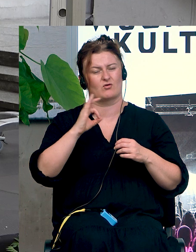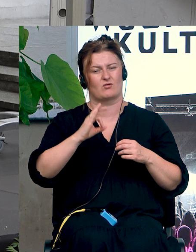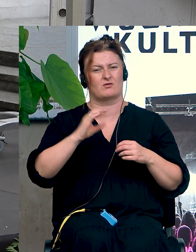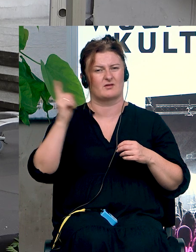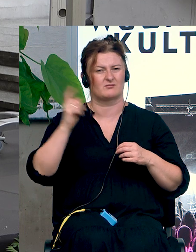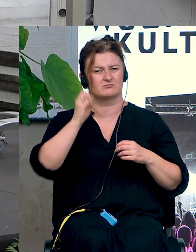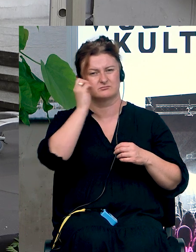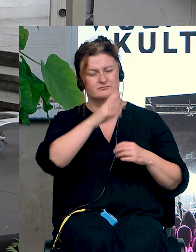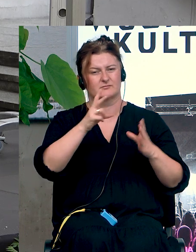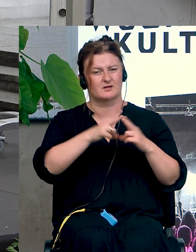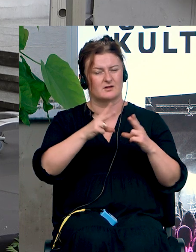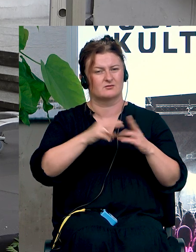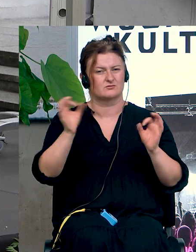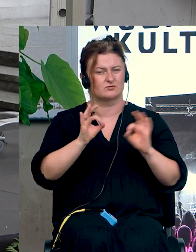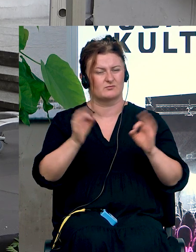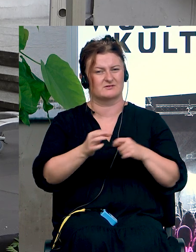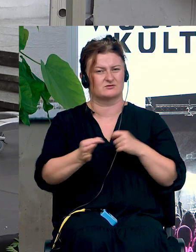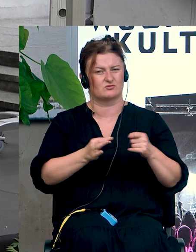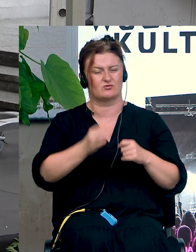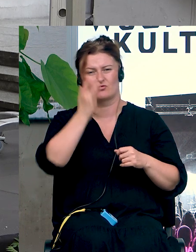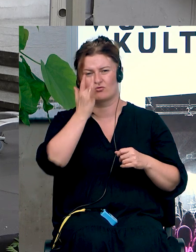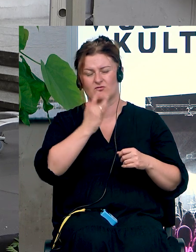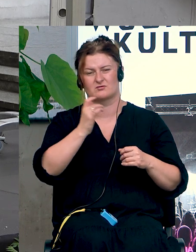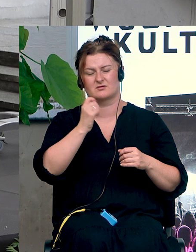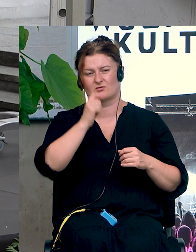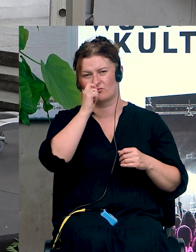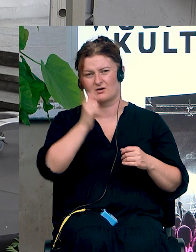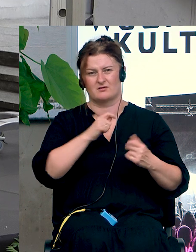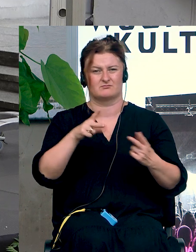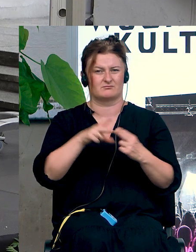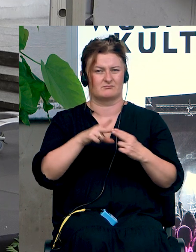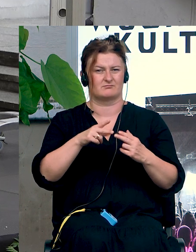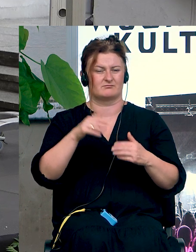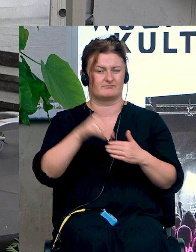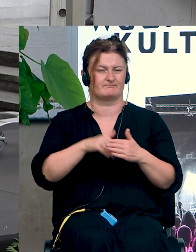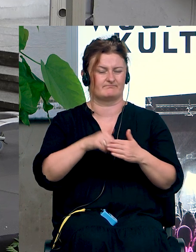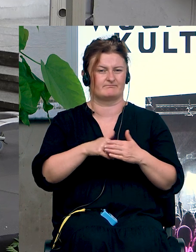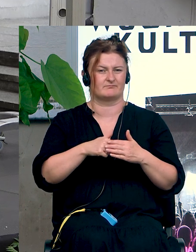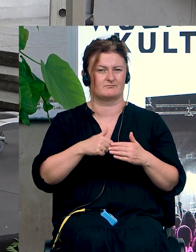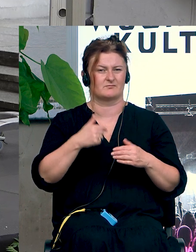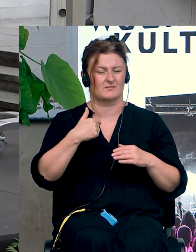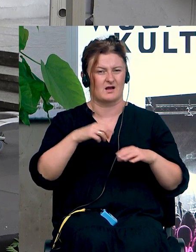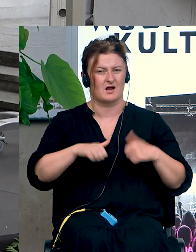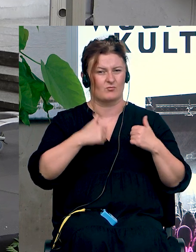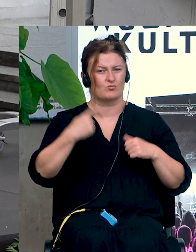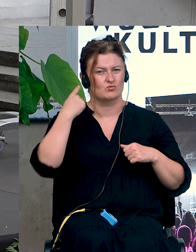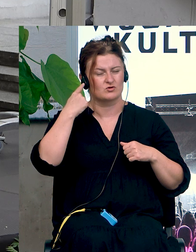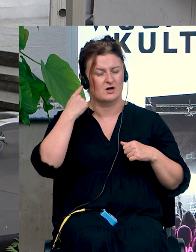Росія в Україні. Оце, виходить, все було для того, щоб мене почули в потрібний момент.